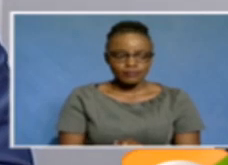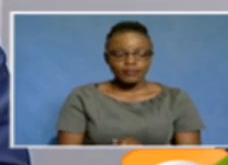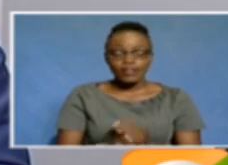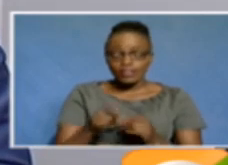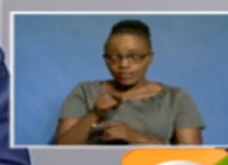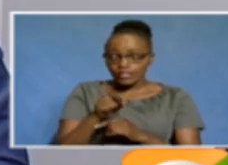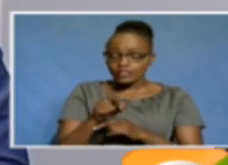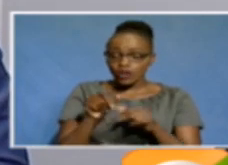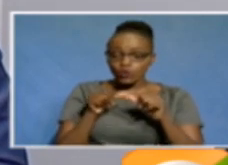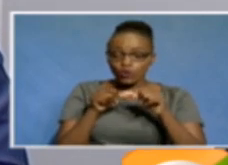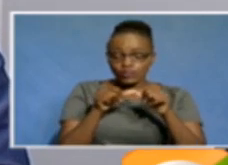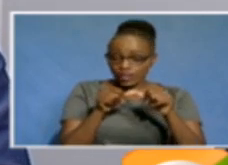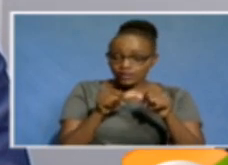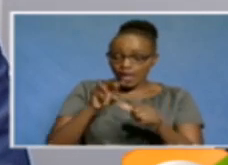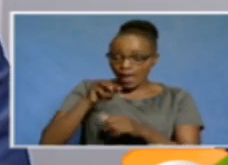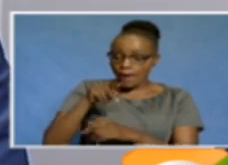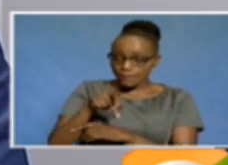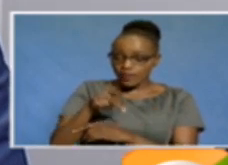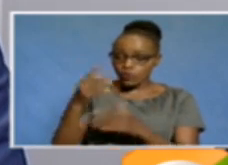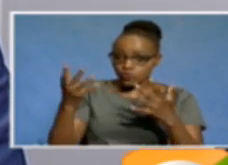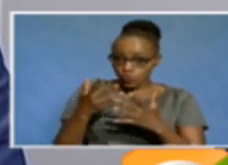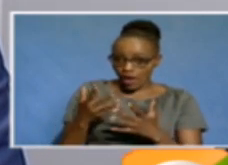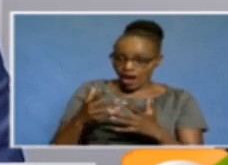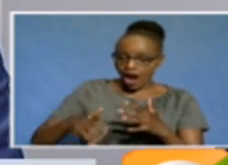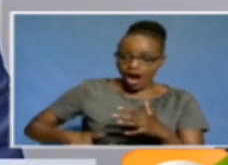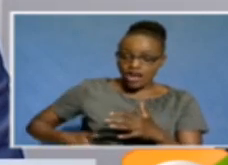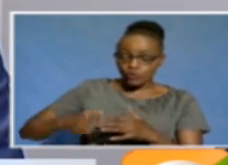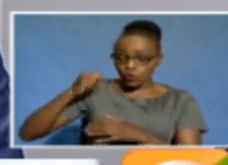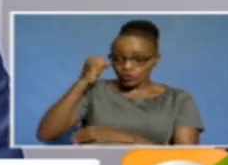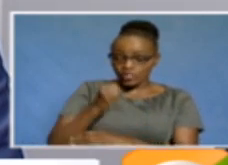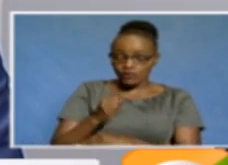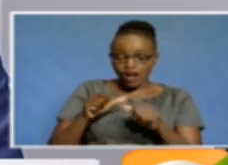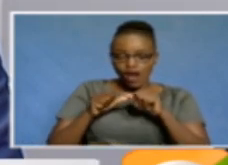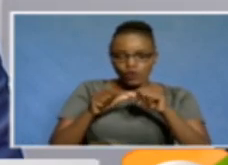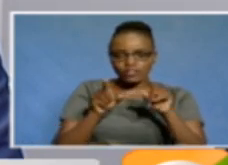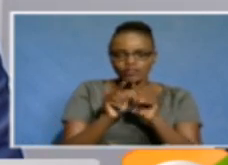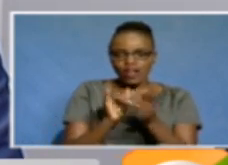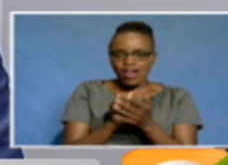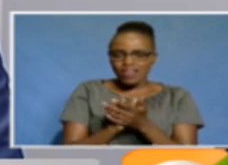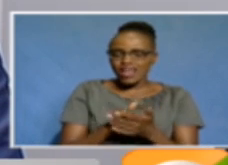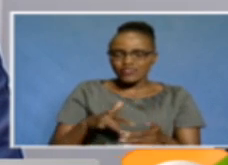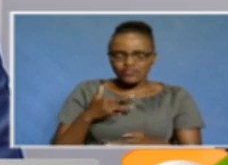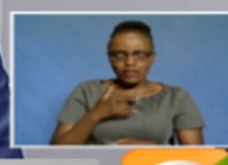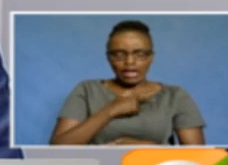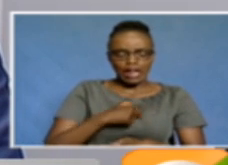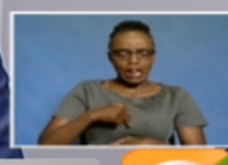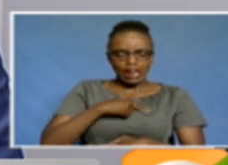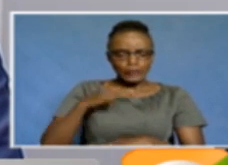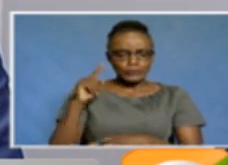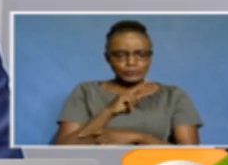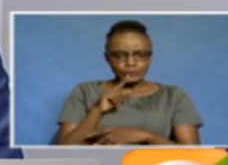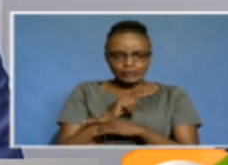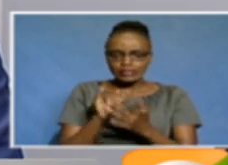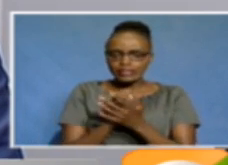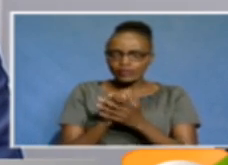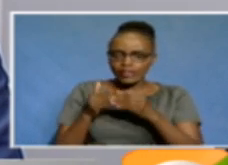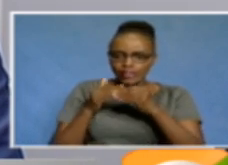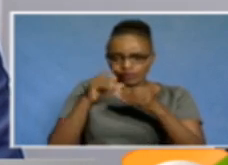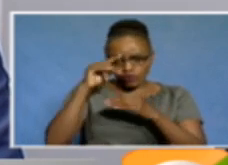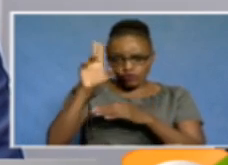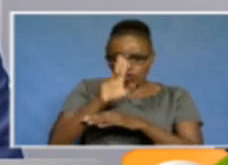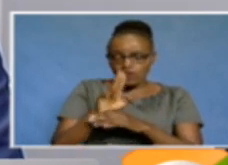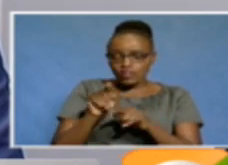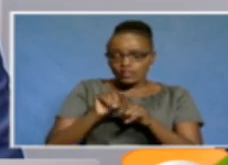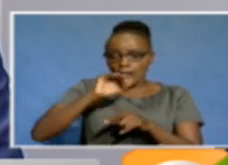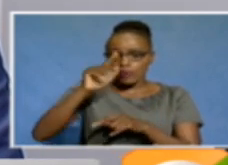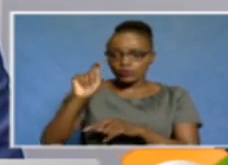Huko hayo ya kijiri, mbunge wa Gatundu kusini Moses Kuria ameendelea kujutia matamshi yake kuhusu uongozi wa rais Uhuru Kenyatta na madai ya eneo la